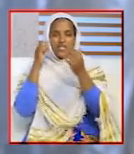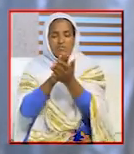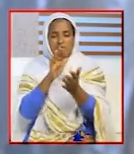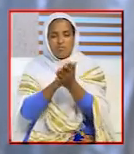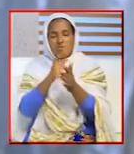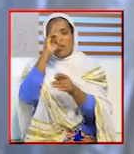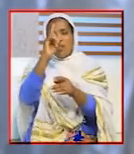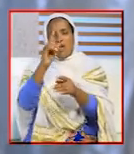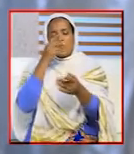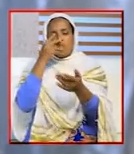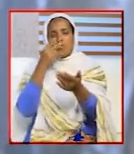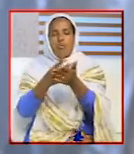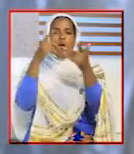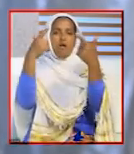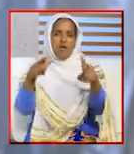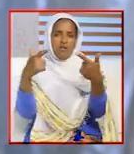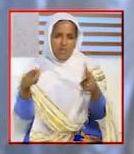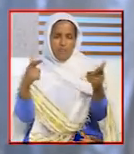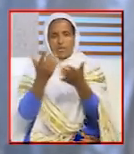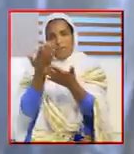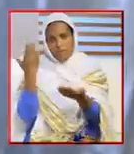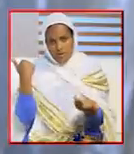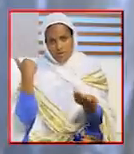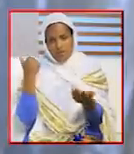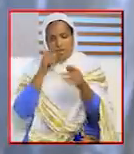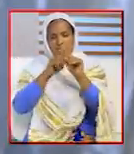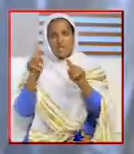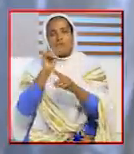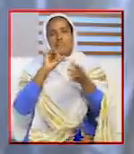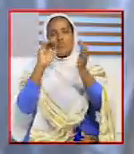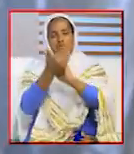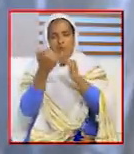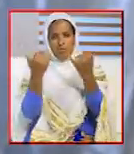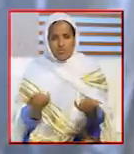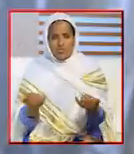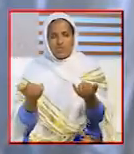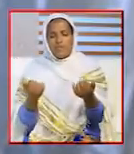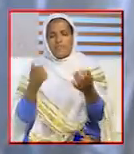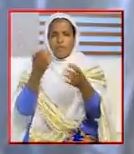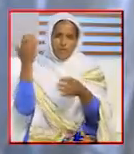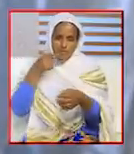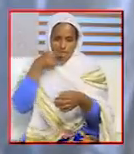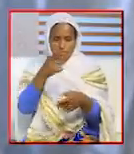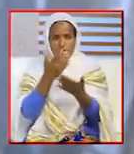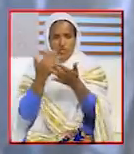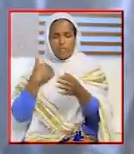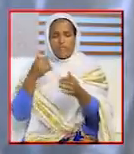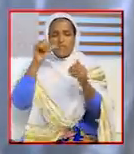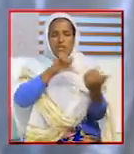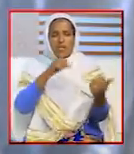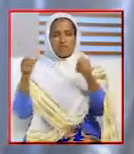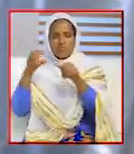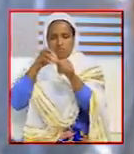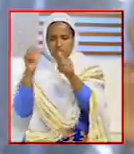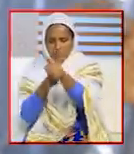እንደ አንድ በጎ አጋጣሚ ነበረ። ግን ምንድነው የሆነው? እንደተባለው ቅድም ከጥምቀት